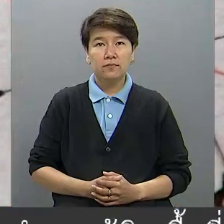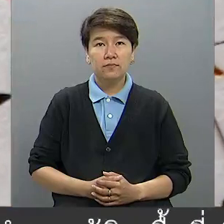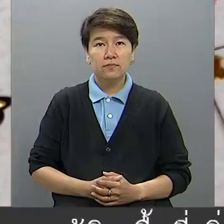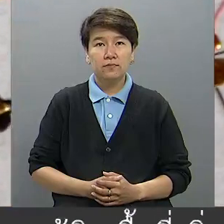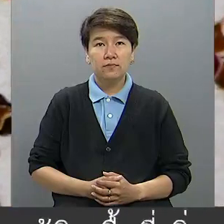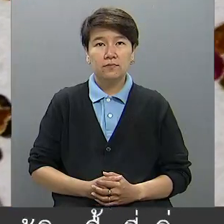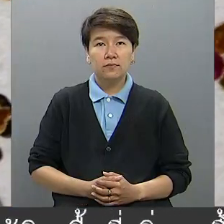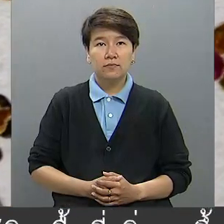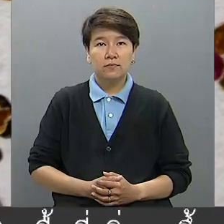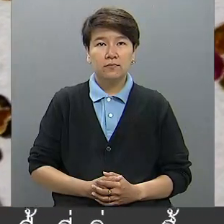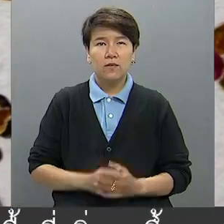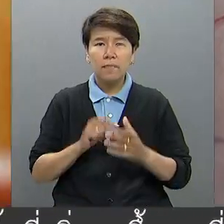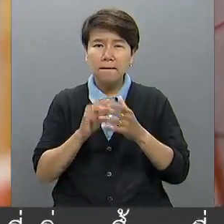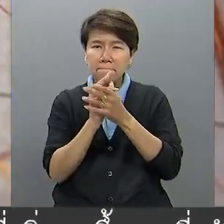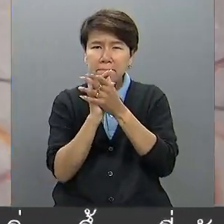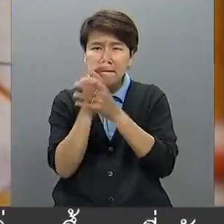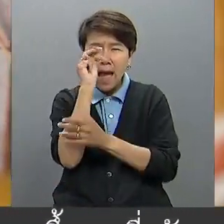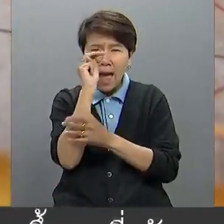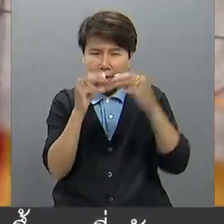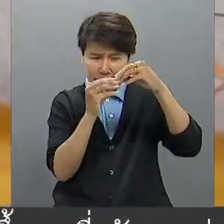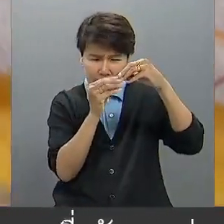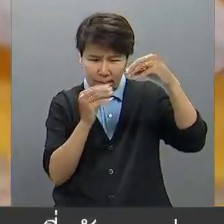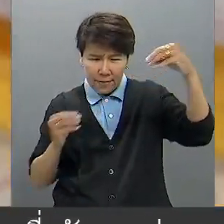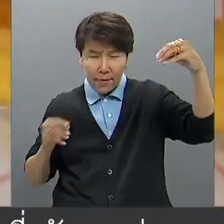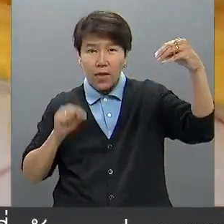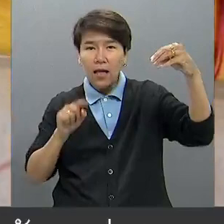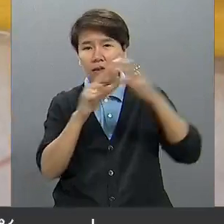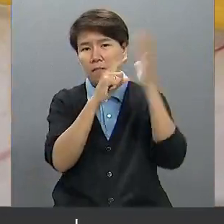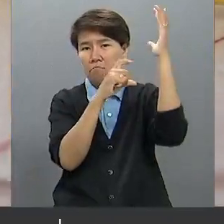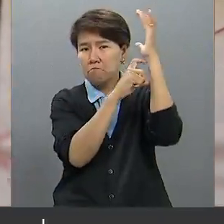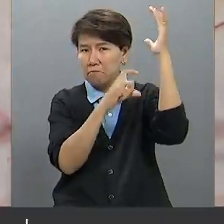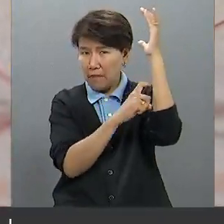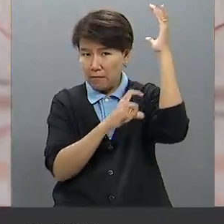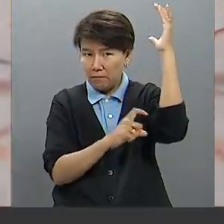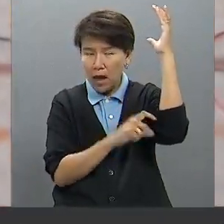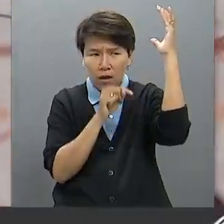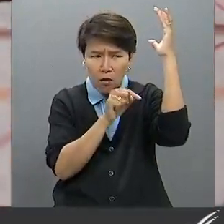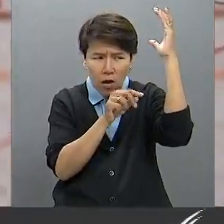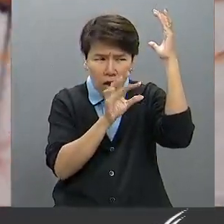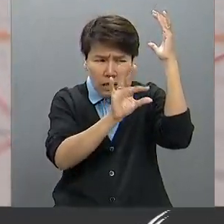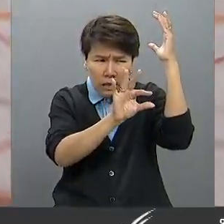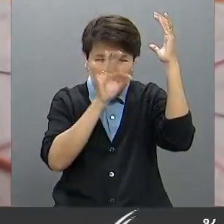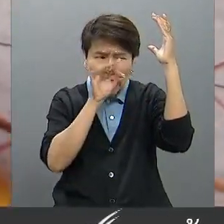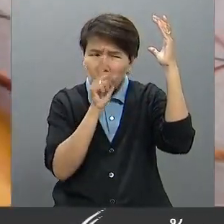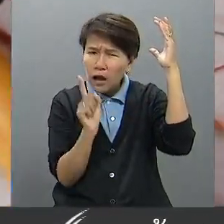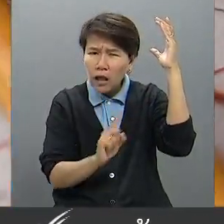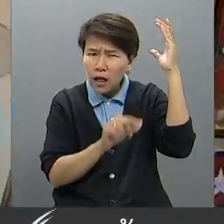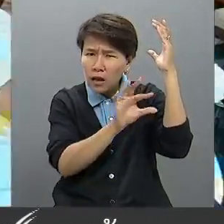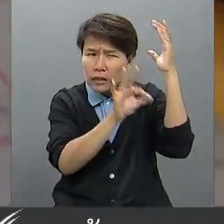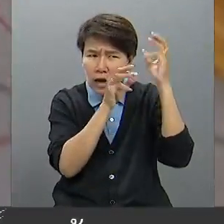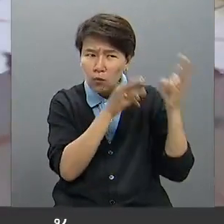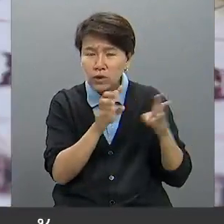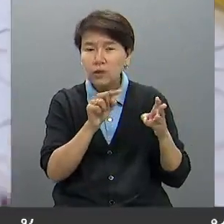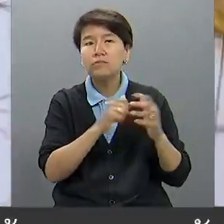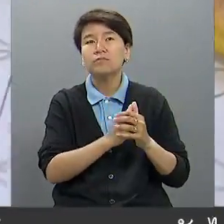ไม้ที่ใช้ทำว่าวนะครับก็ต้องเป็นใช้ไม้ไผ่สีสุกวิธีการหาไม้เนี่ยเราจะต้องหาไม้ที่ขึ้นตามดอนนะครับต้องตั